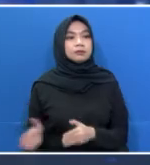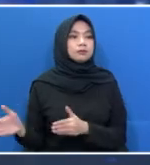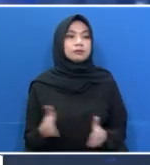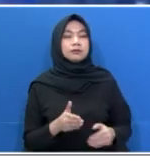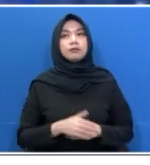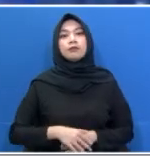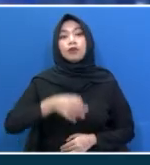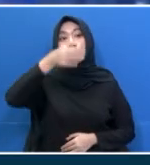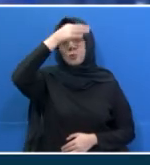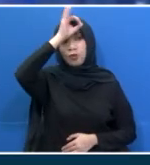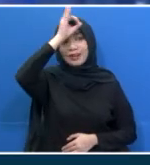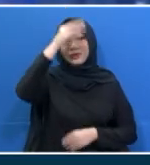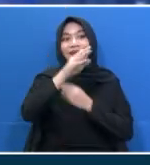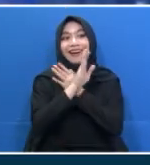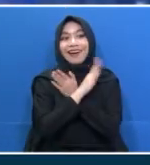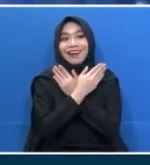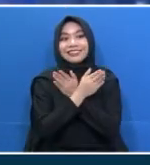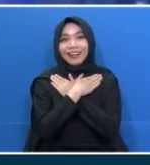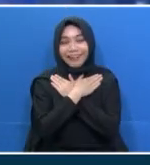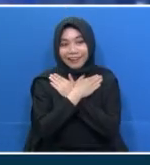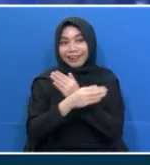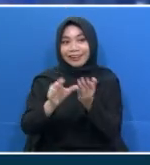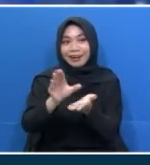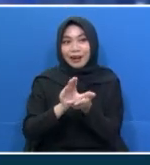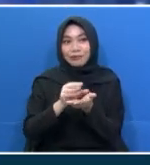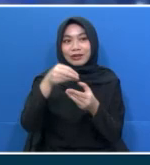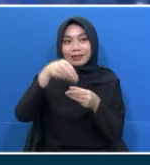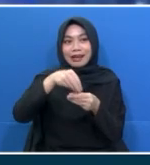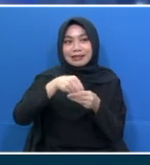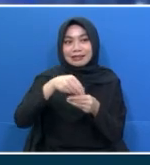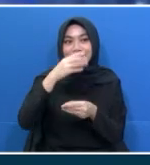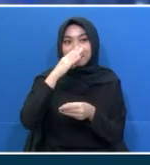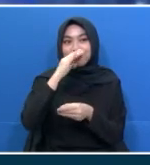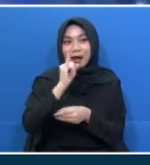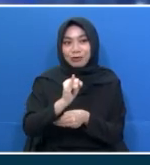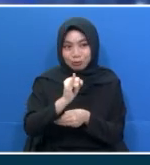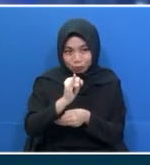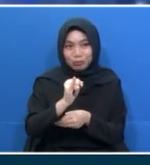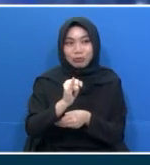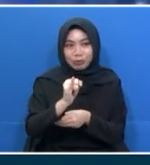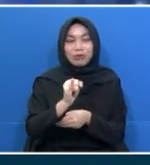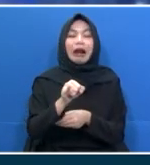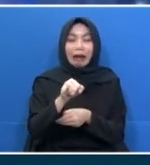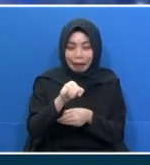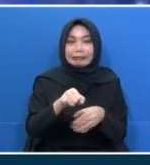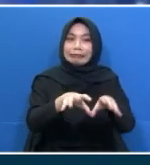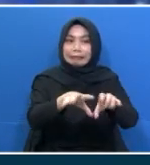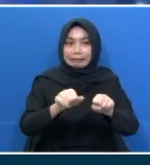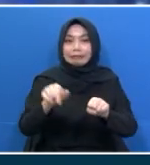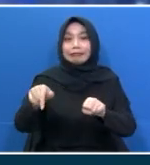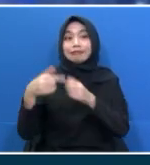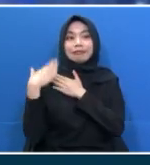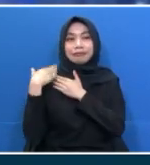Kita ke sorotan selanjutnya, Saudara. Kepolisian daerah Aceh mengusut dugaan investasi bodong yang diduga dilakukan oleh sebuah perusahaan busana muslim